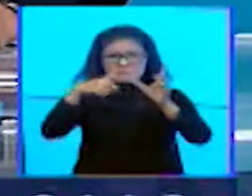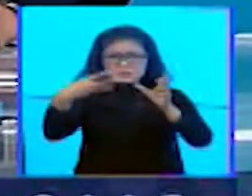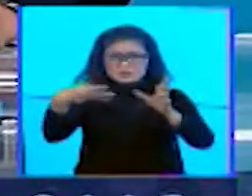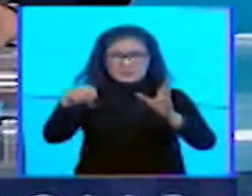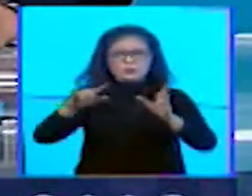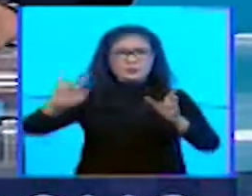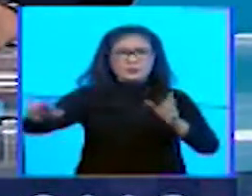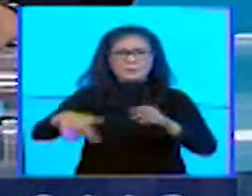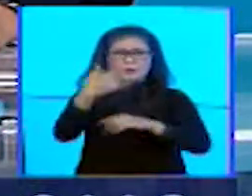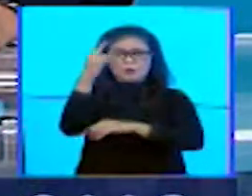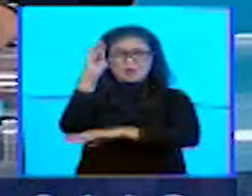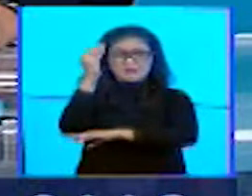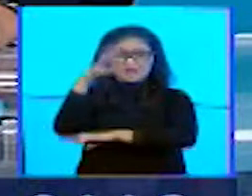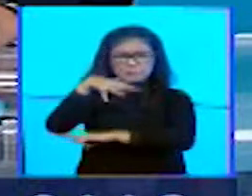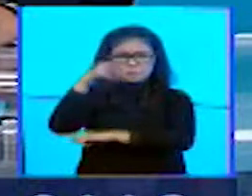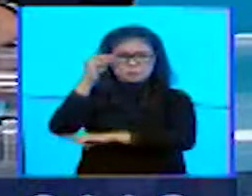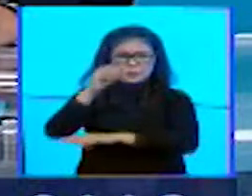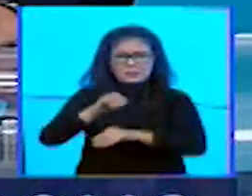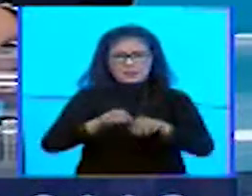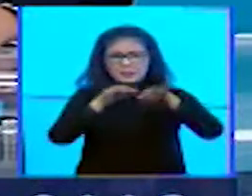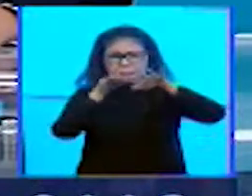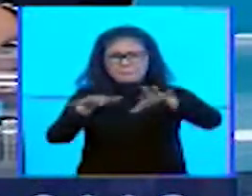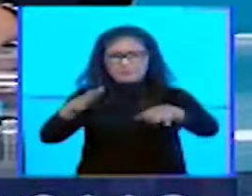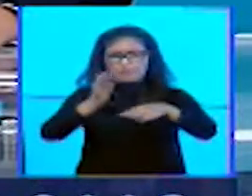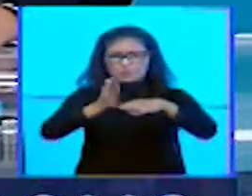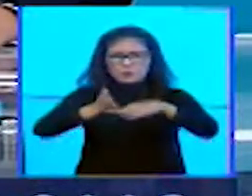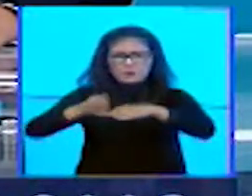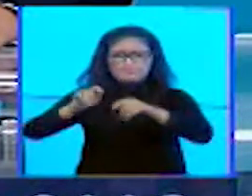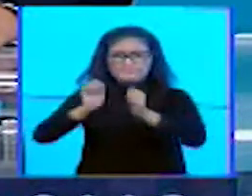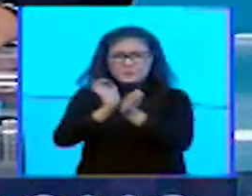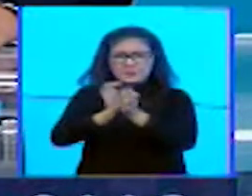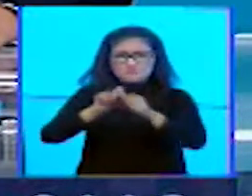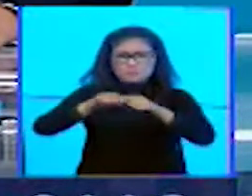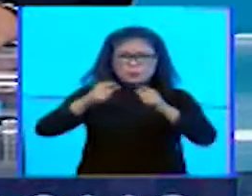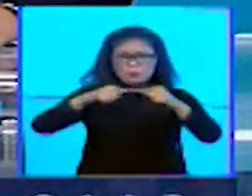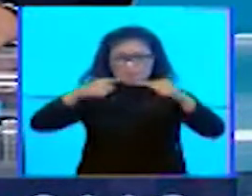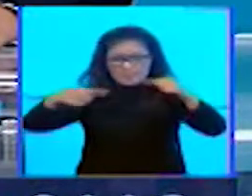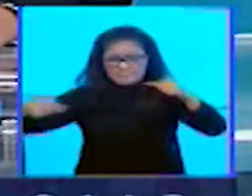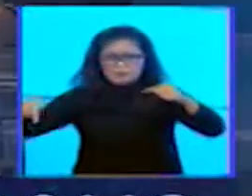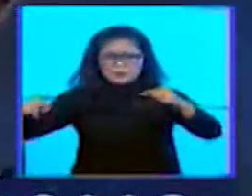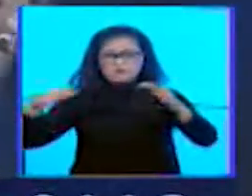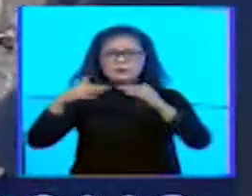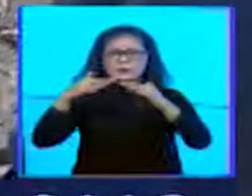ratusan potong kulit pembungkus kabel diduga hasil pencurian kabel bawah tanah.